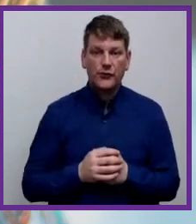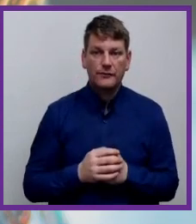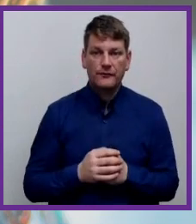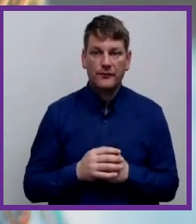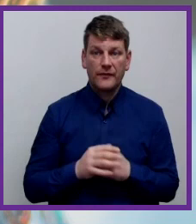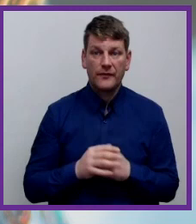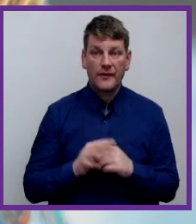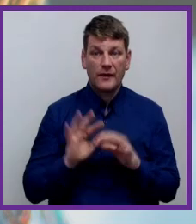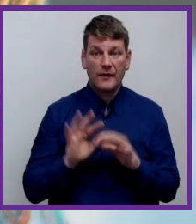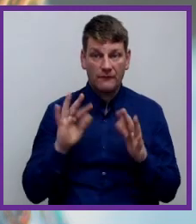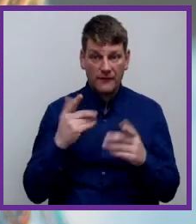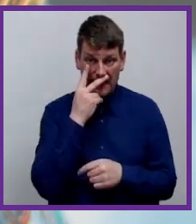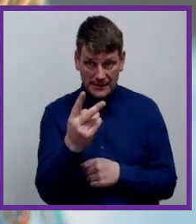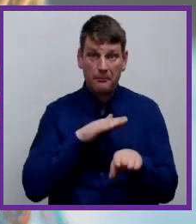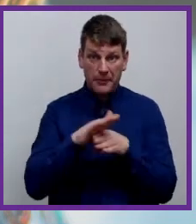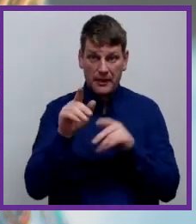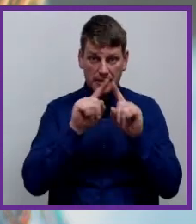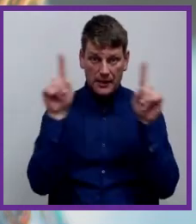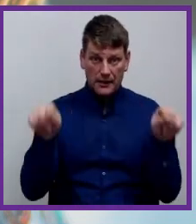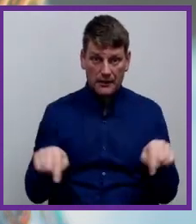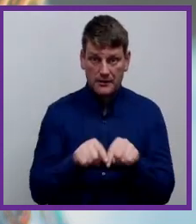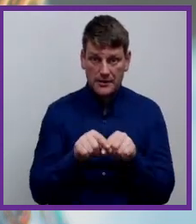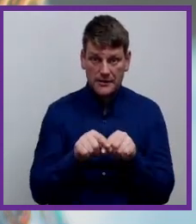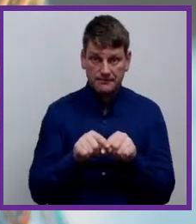Vai ir redzams pilns ekrāns?